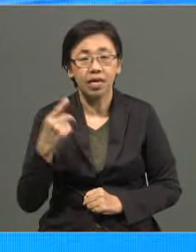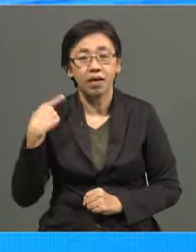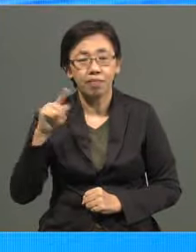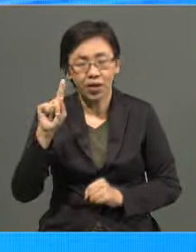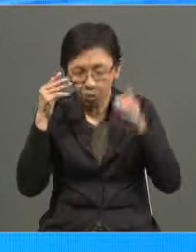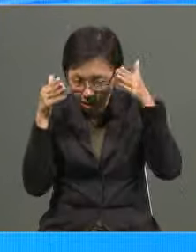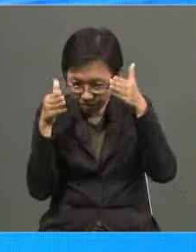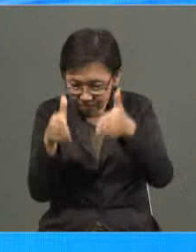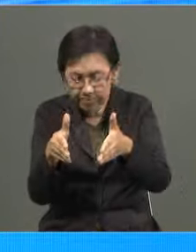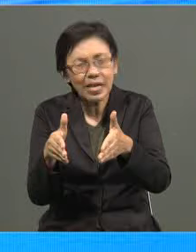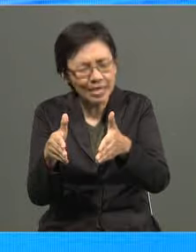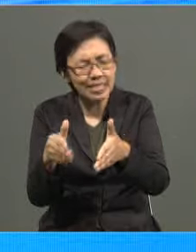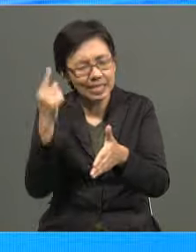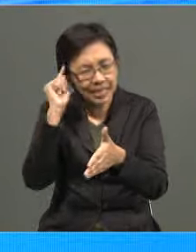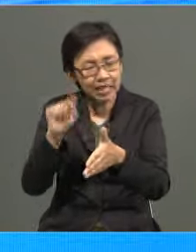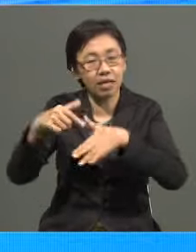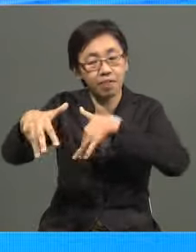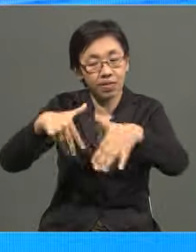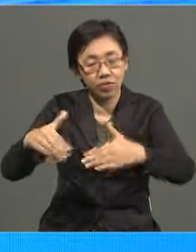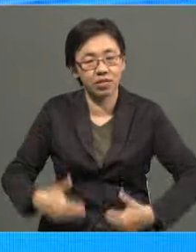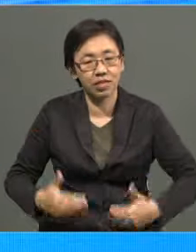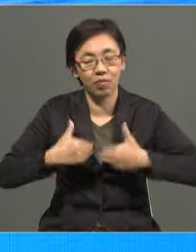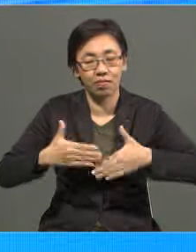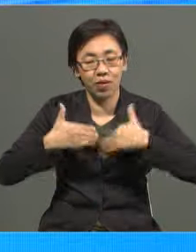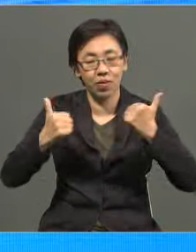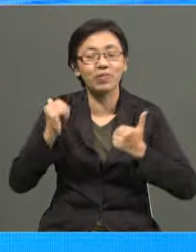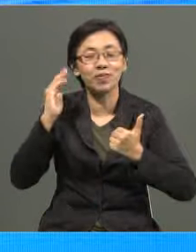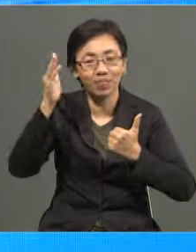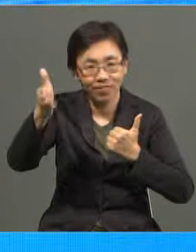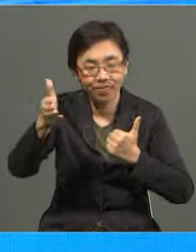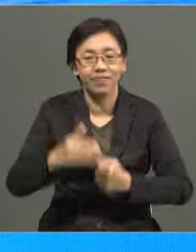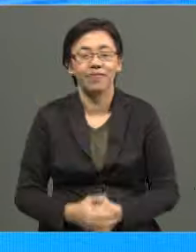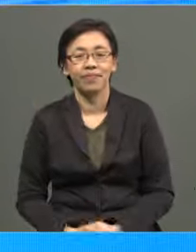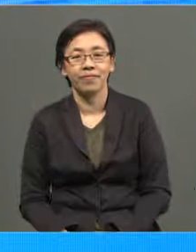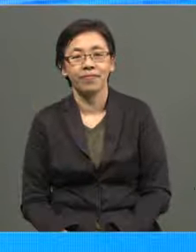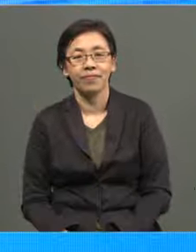มุ่งตรงกันว่าเพื่อประชาชนให้มีความสุขต่อไปในอนาคตค่ะ